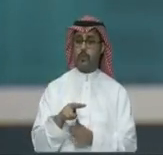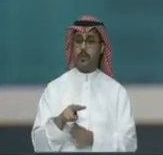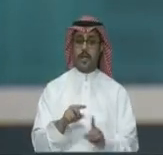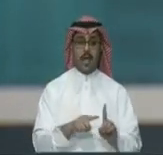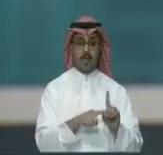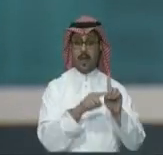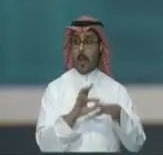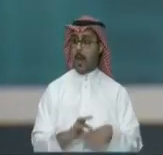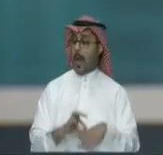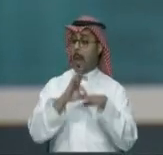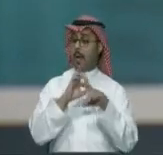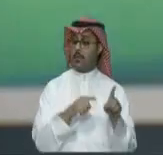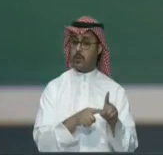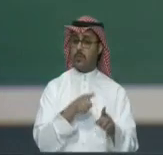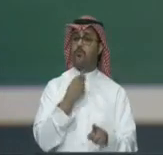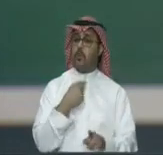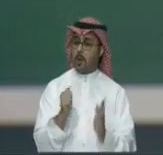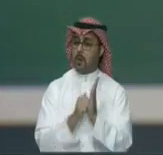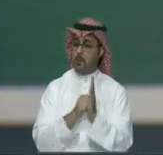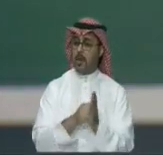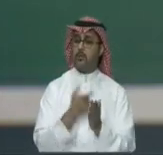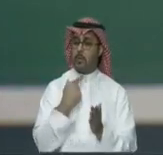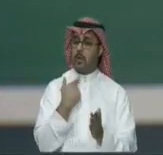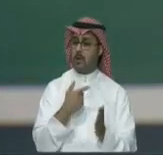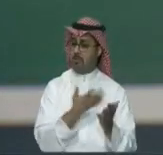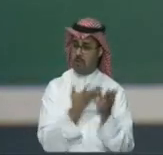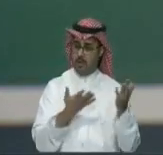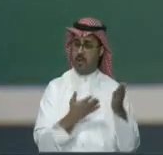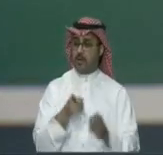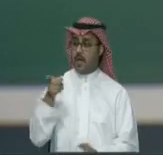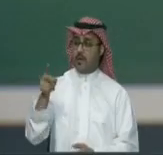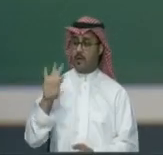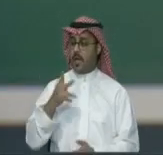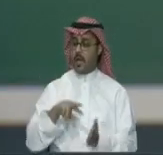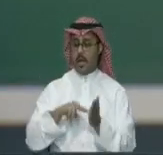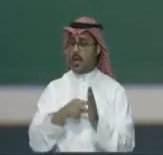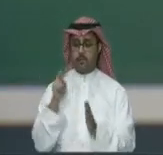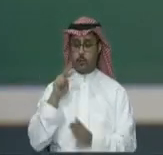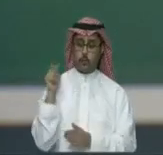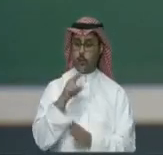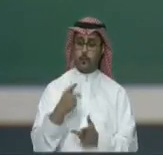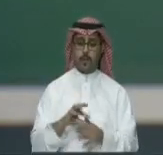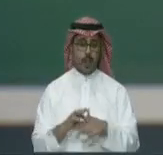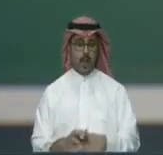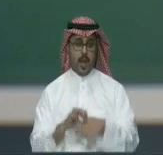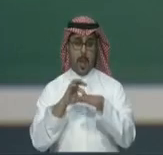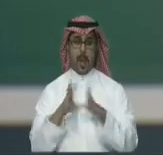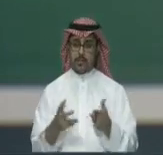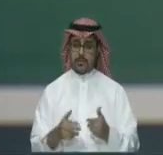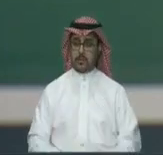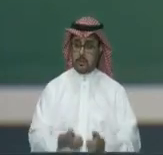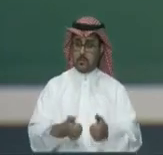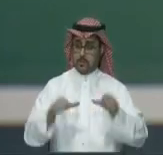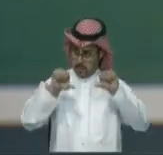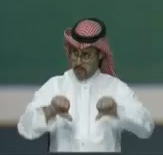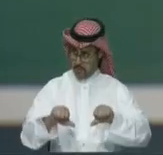فيما يتعلق ببرامج وما تقدمه وزارة الإسكان بشكل عام منذ سنوات. أمام هذه الإحصاءات الجديدة من الوزارة،